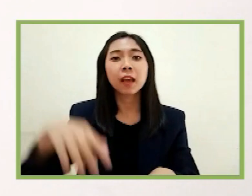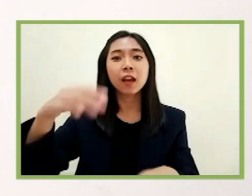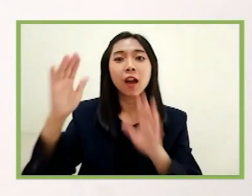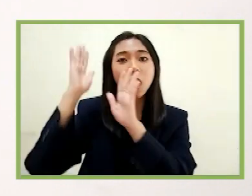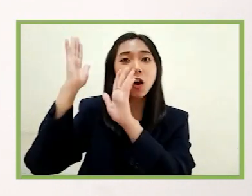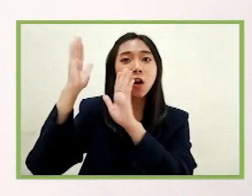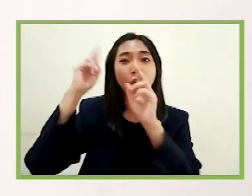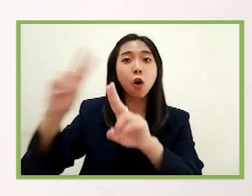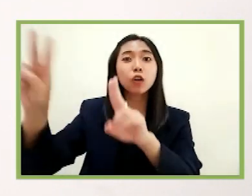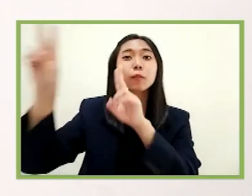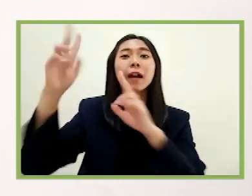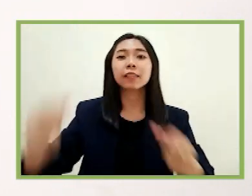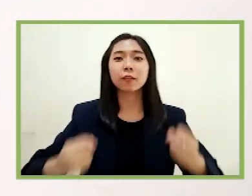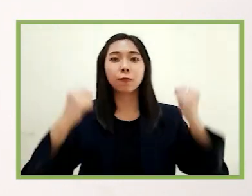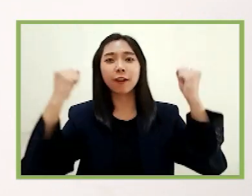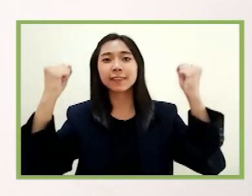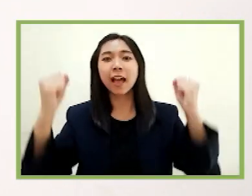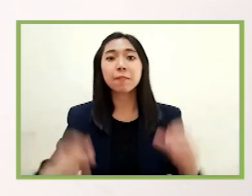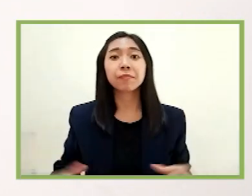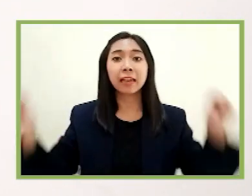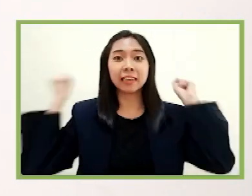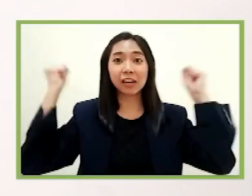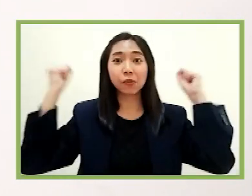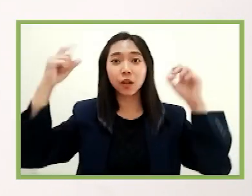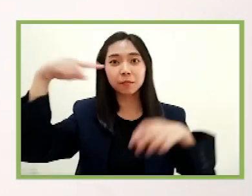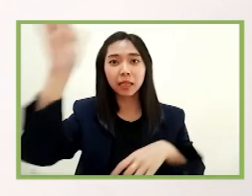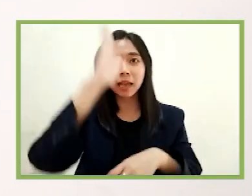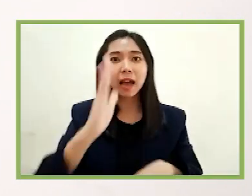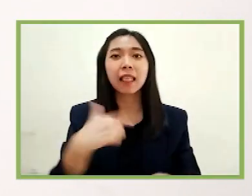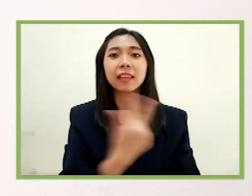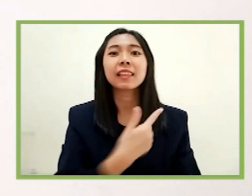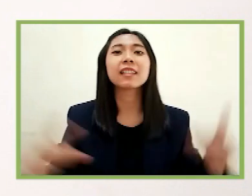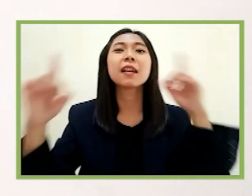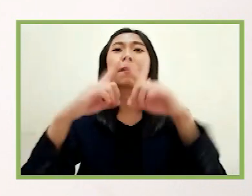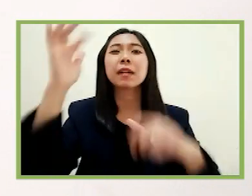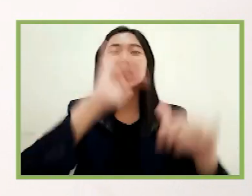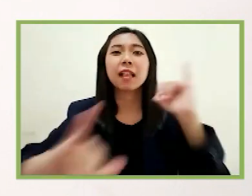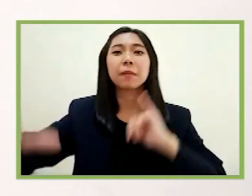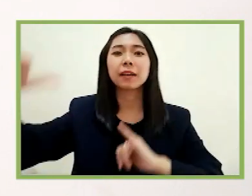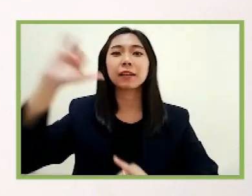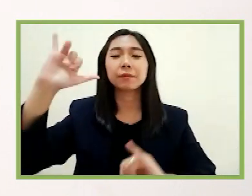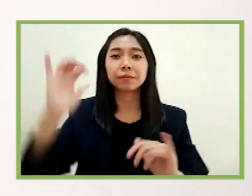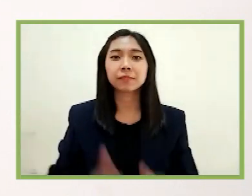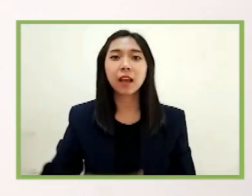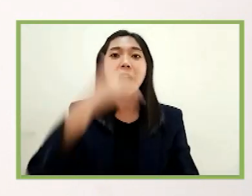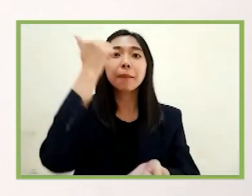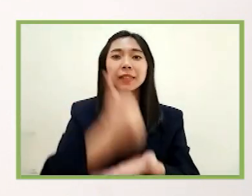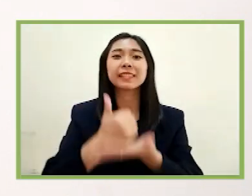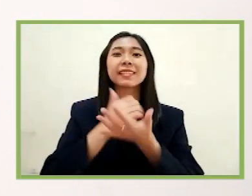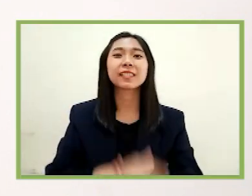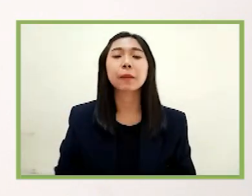hormat dan kekuasaan dan kekuatan bagi Allah khas sampai selama-lamanya Amin